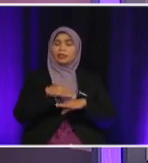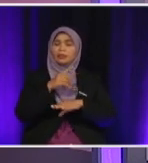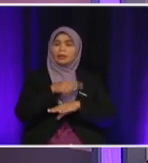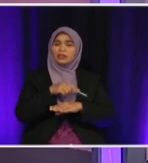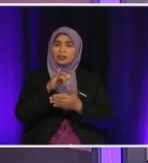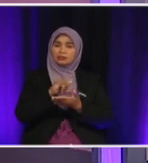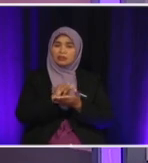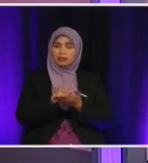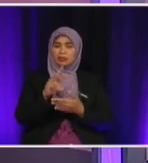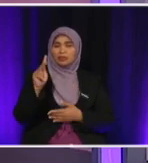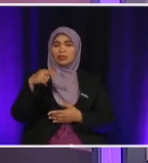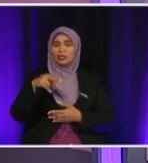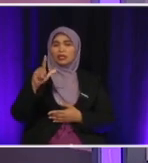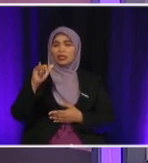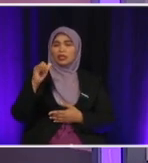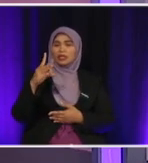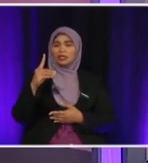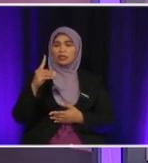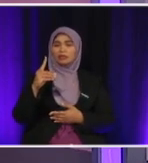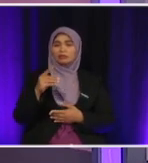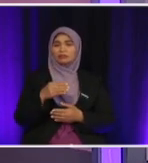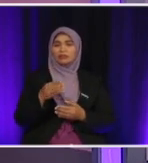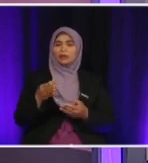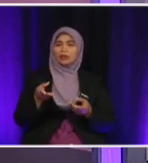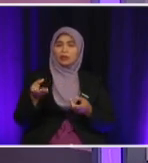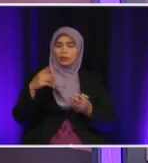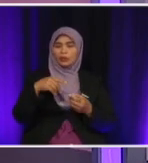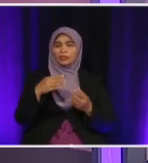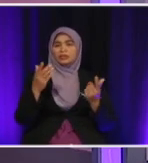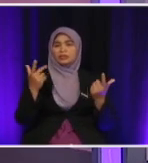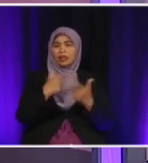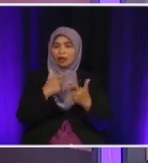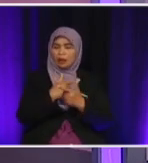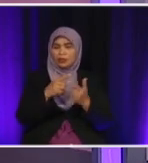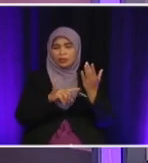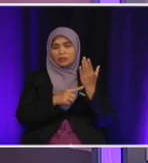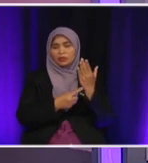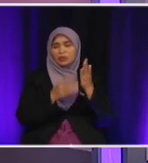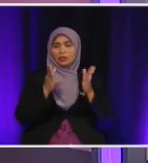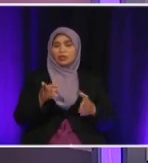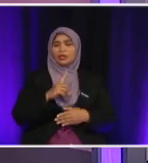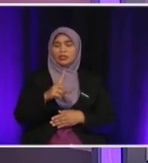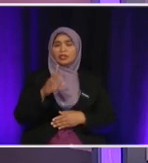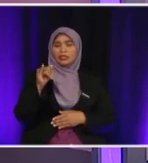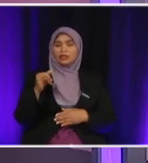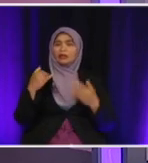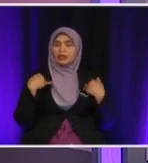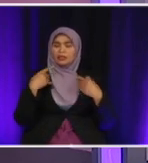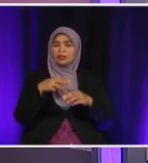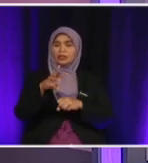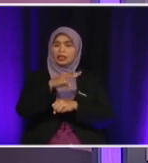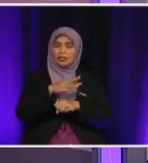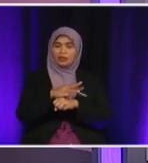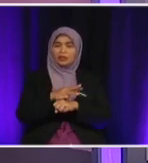mengambil kesempatan mereka patah Bali mereka menyerang semula orang Islam yang berada di kawasan